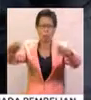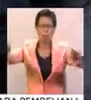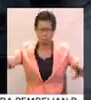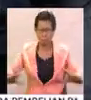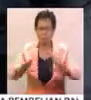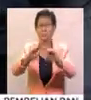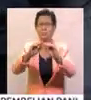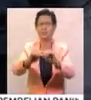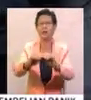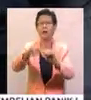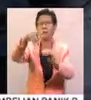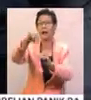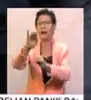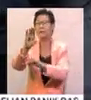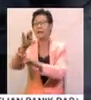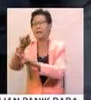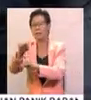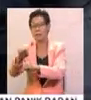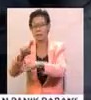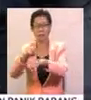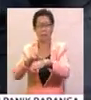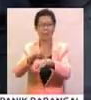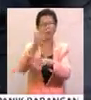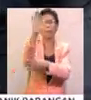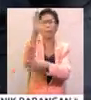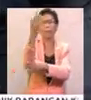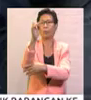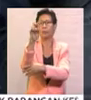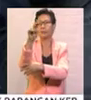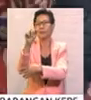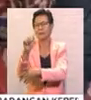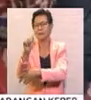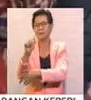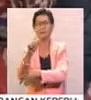berkata demikian selepas merasmikan mesyuarat agung PIBG SMK Pokok Sena, Kedah.